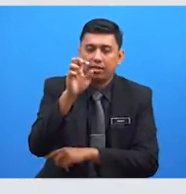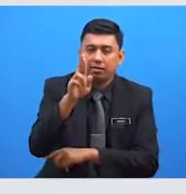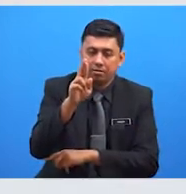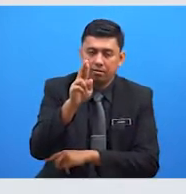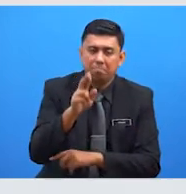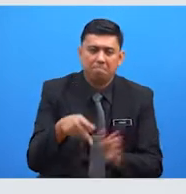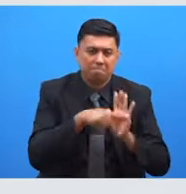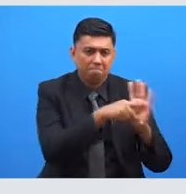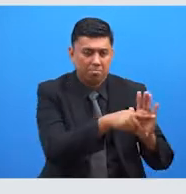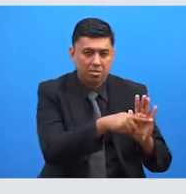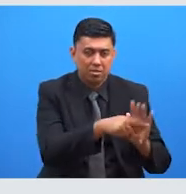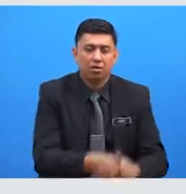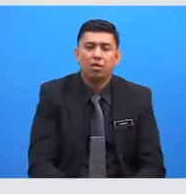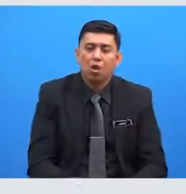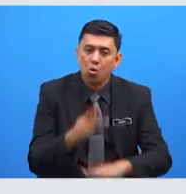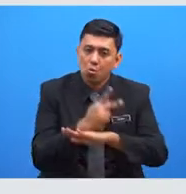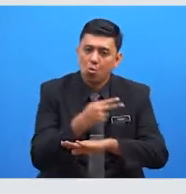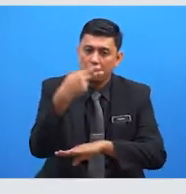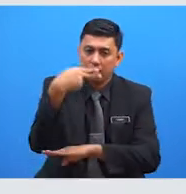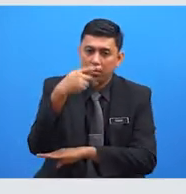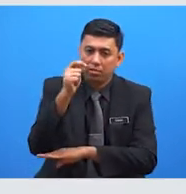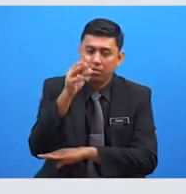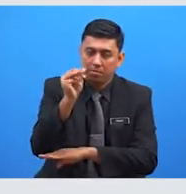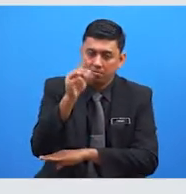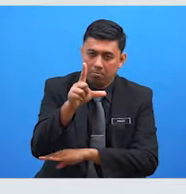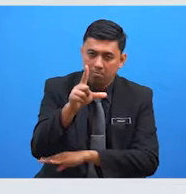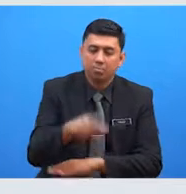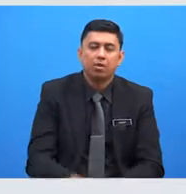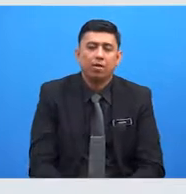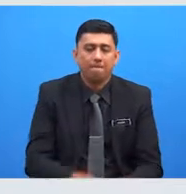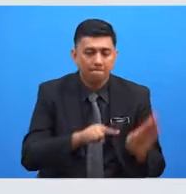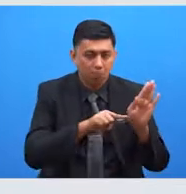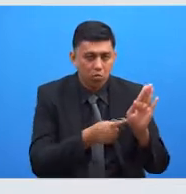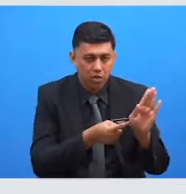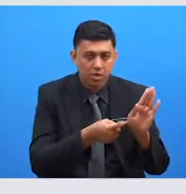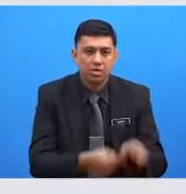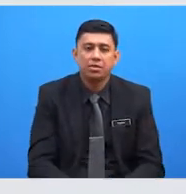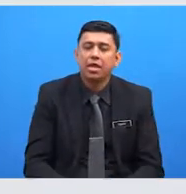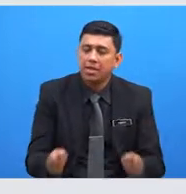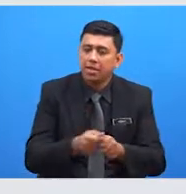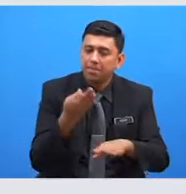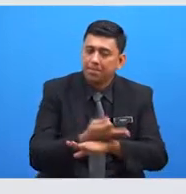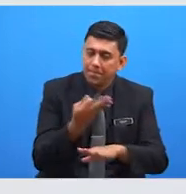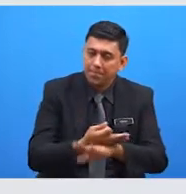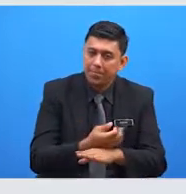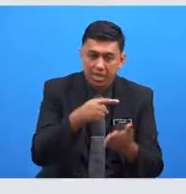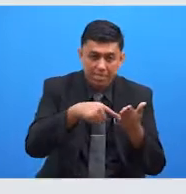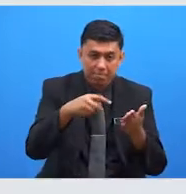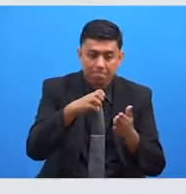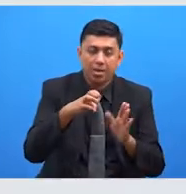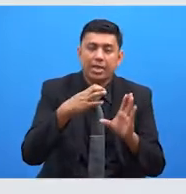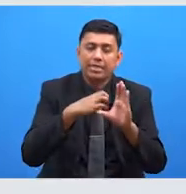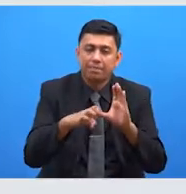Berikut dipaparkan contoh kod HTML yang mengandungi tag mula, form dengan fungsi semak